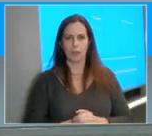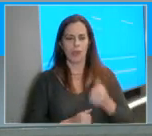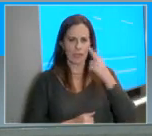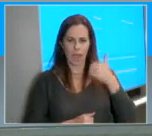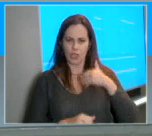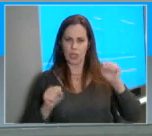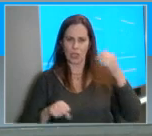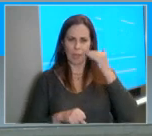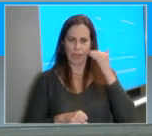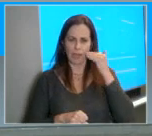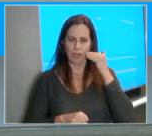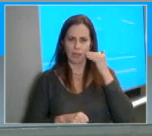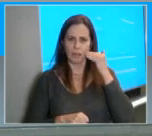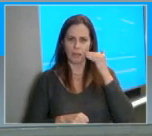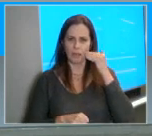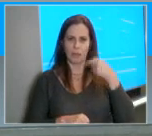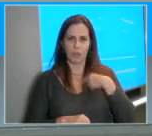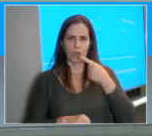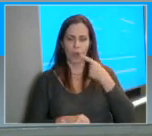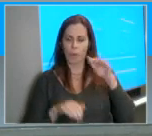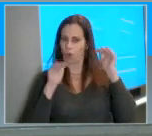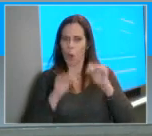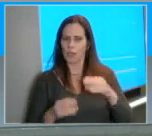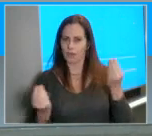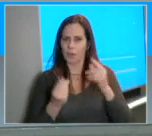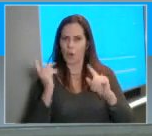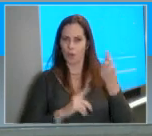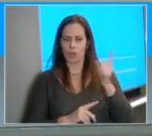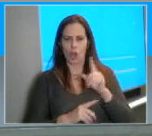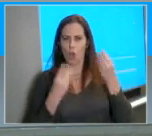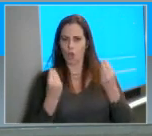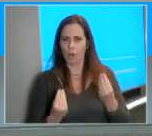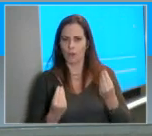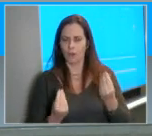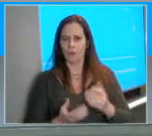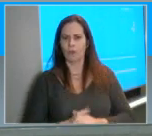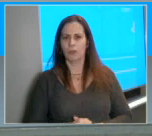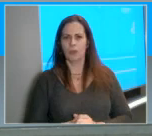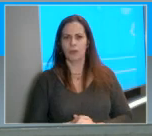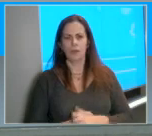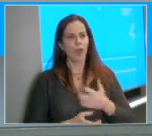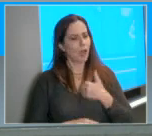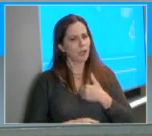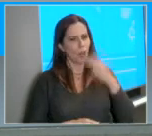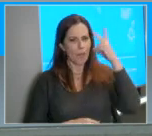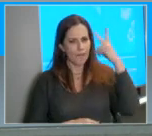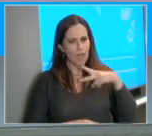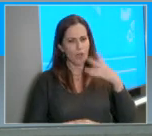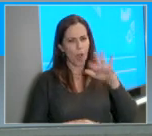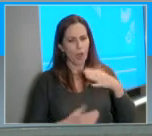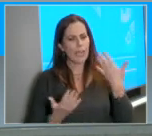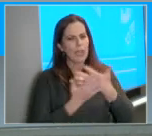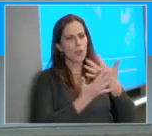נדמה שדונלד טראמפ, אני לא אומר קורס, אבל דברים קורים שלא לטובתו לכל הפחות. אנחנו מבינים שעוד